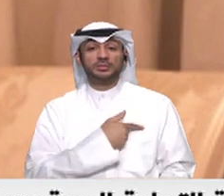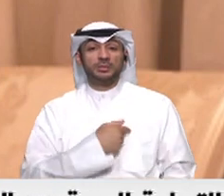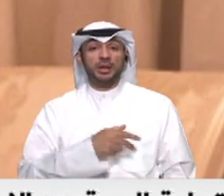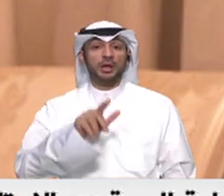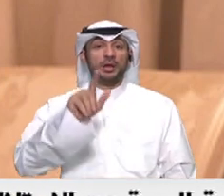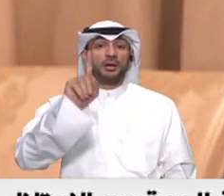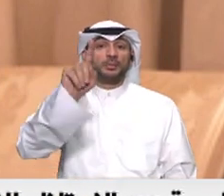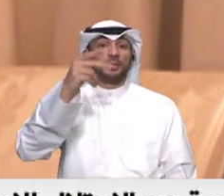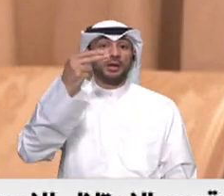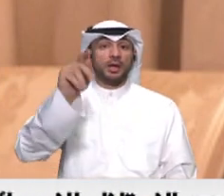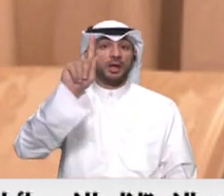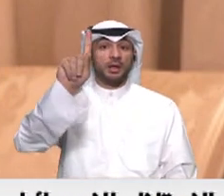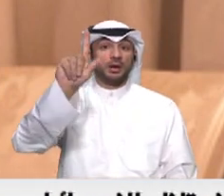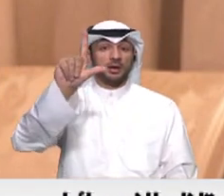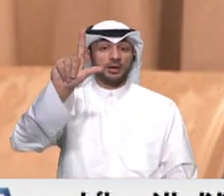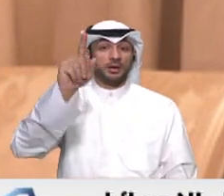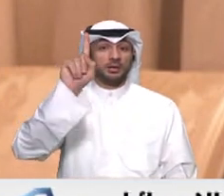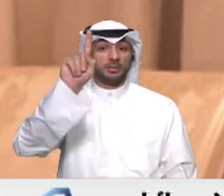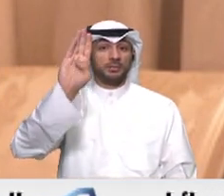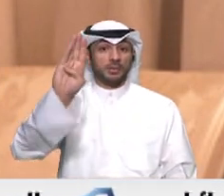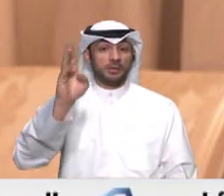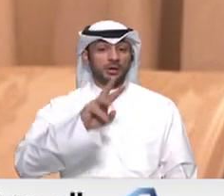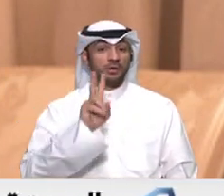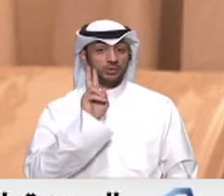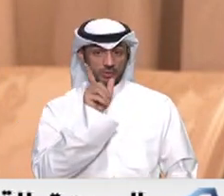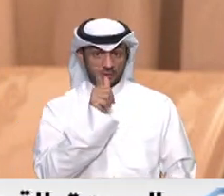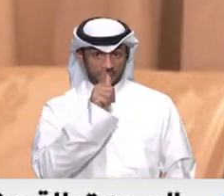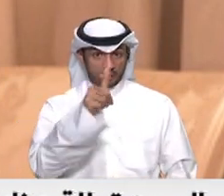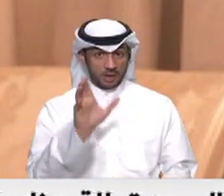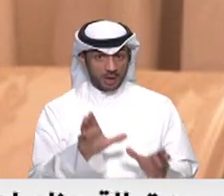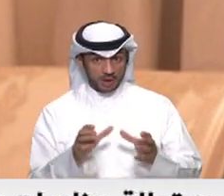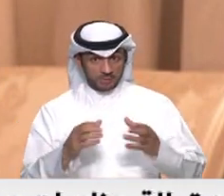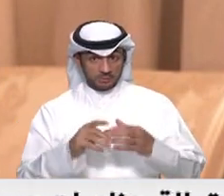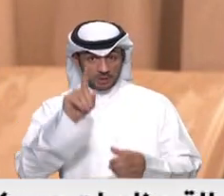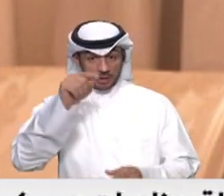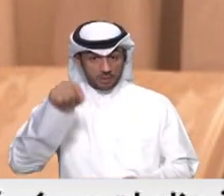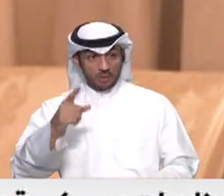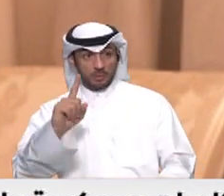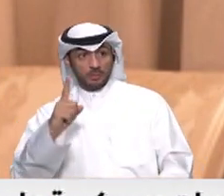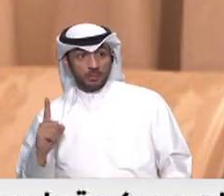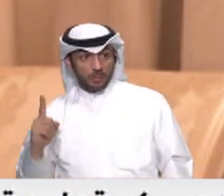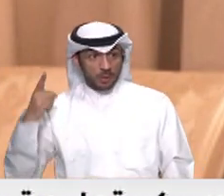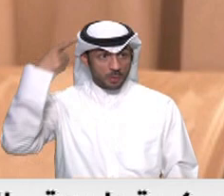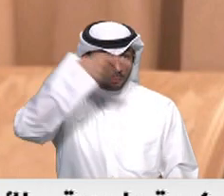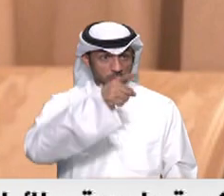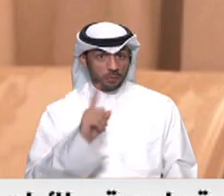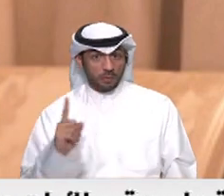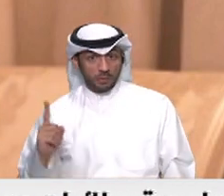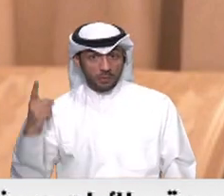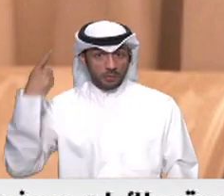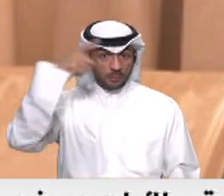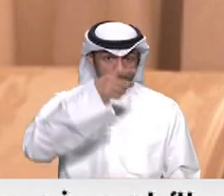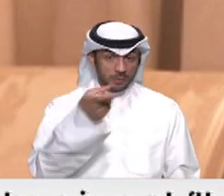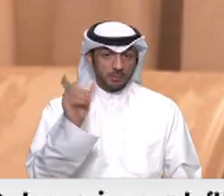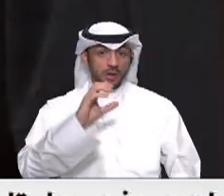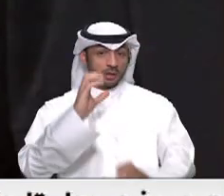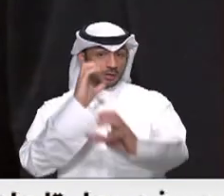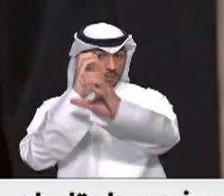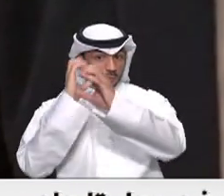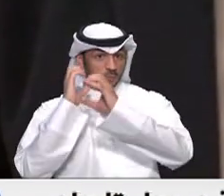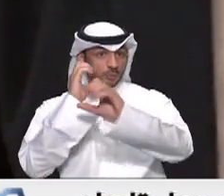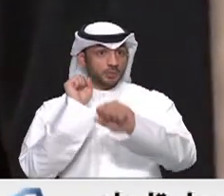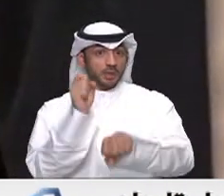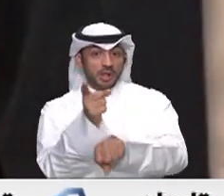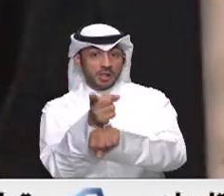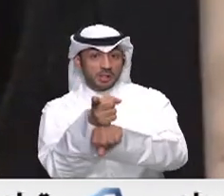حزب الله عن سلسلة عمليات بينهم استهداف لدبابات ميركافا،